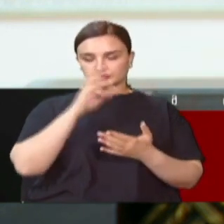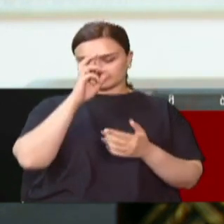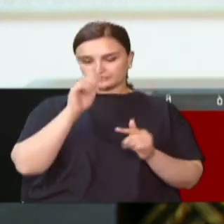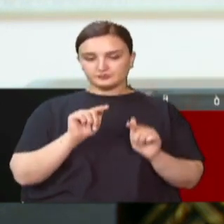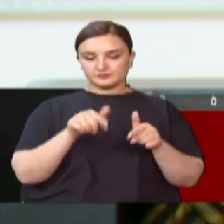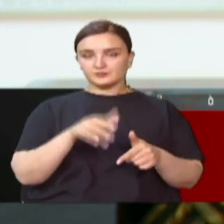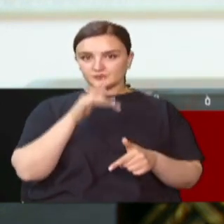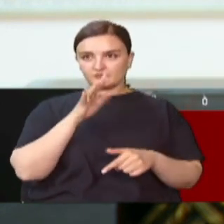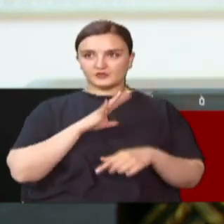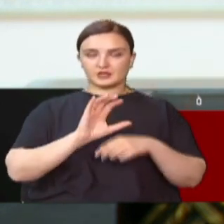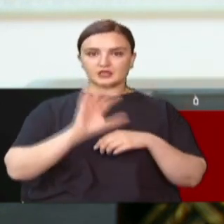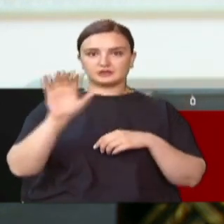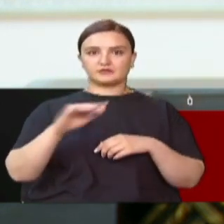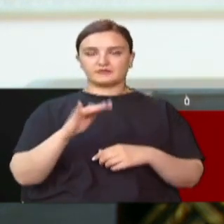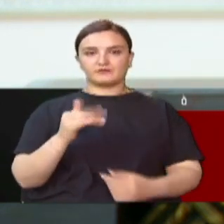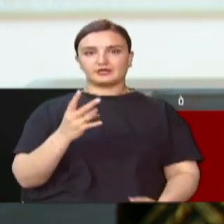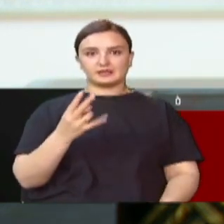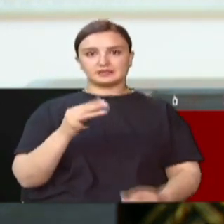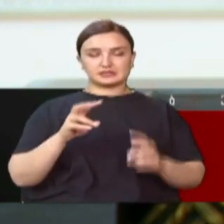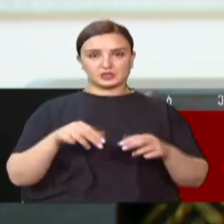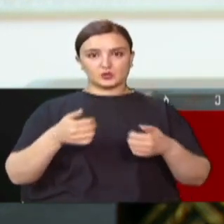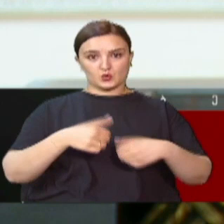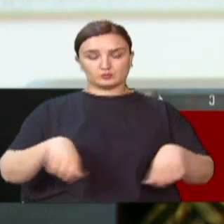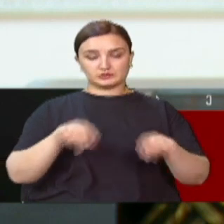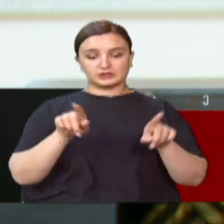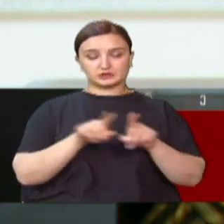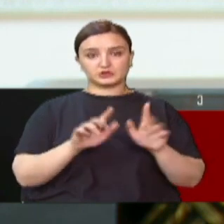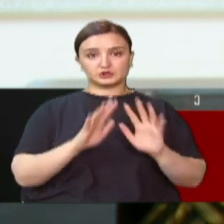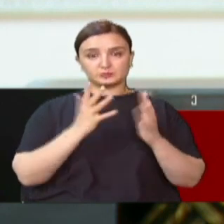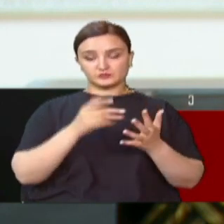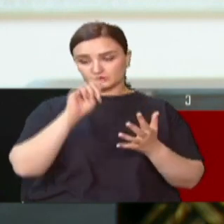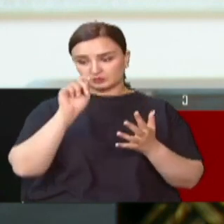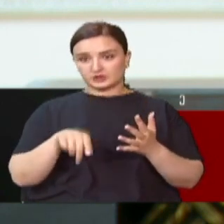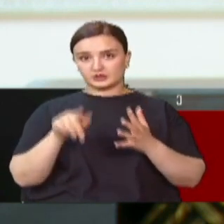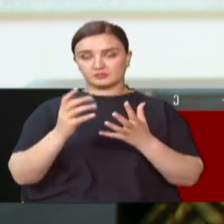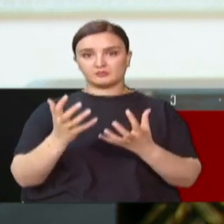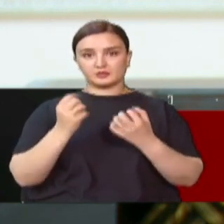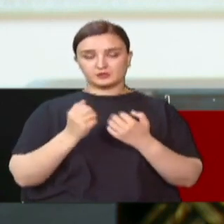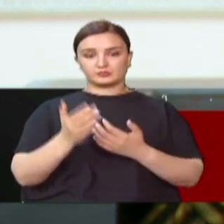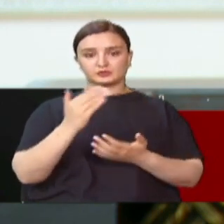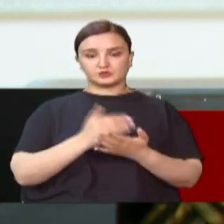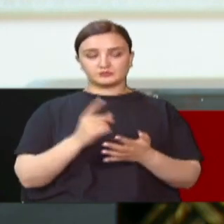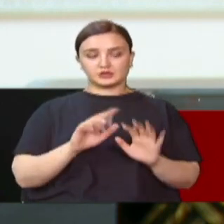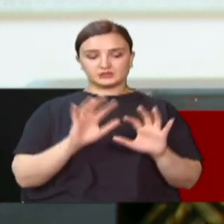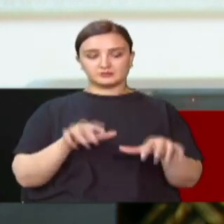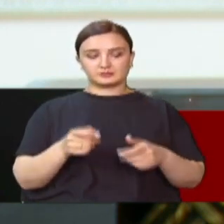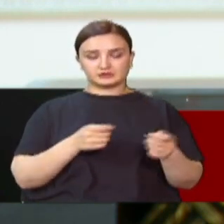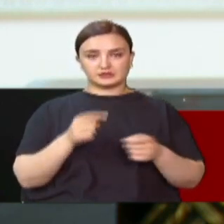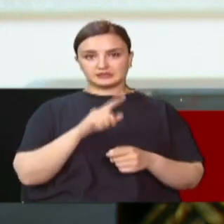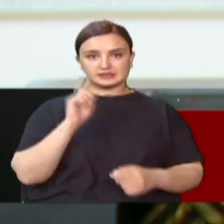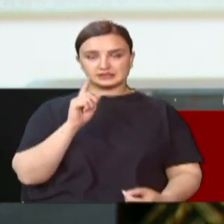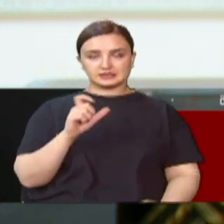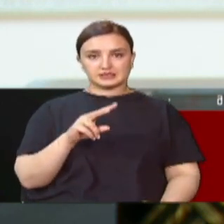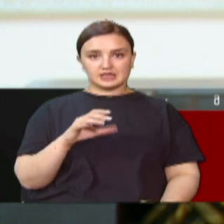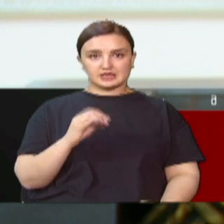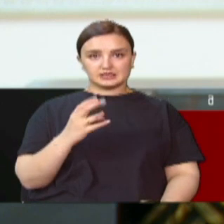დროს იყო გაგზავნილი ვენეციის კომისიაში. მაგრამ ამ შემთხვევაში უკრაინა მიღების შემდეგ, იმის შემდეგ, რაც პრეზიდენტმა ზელენსკიმ ხელი